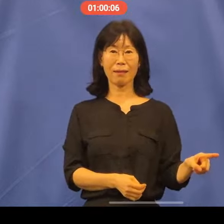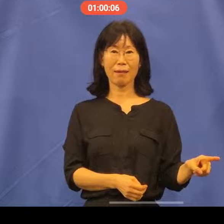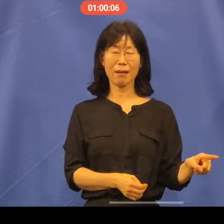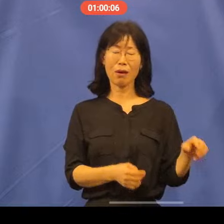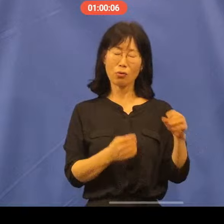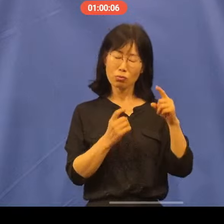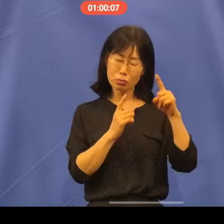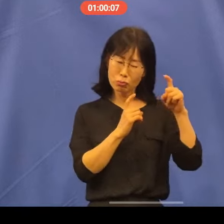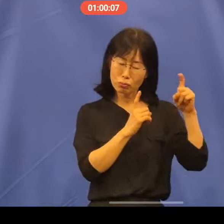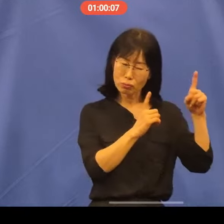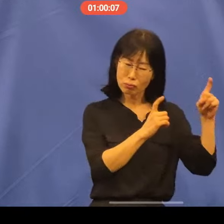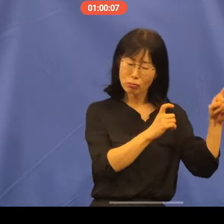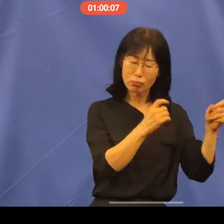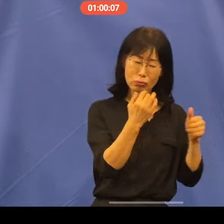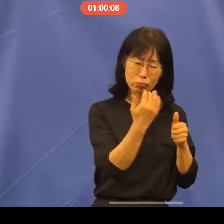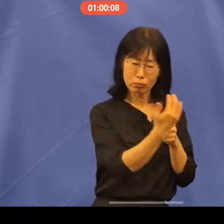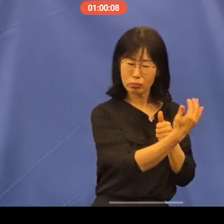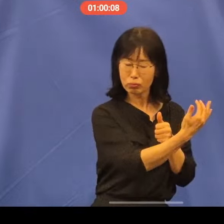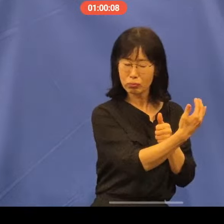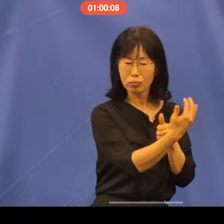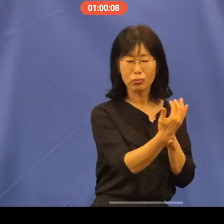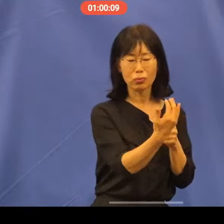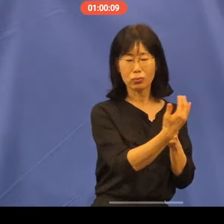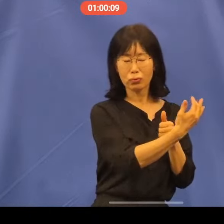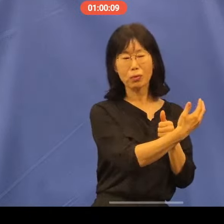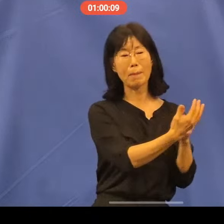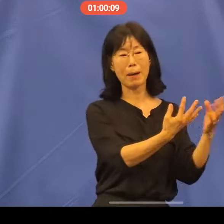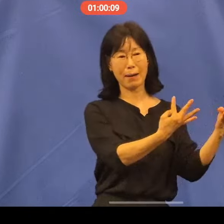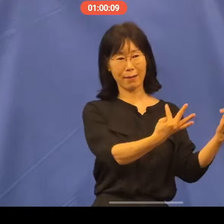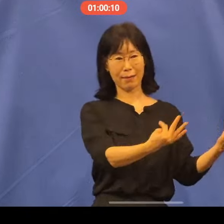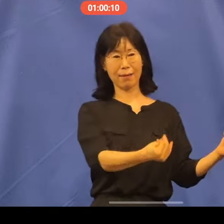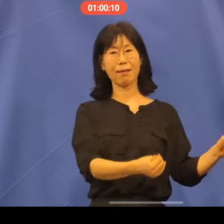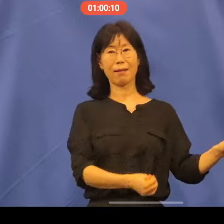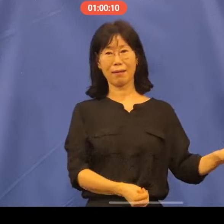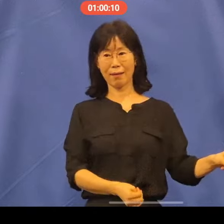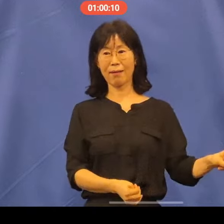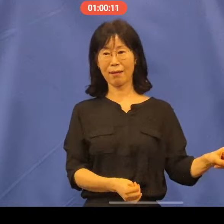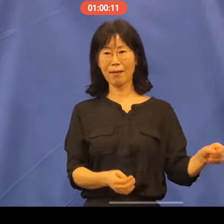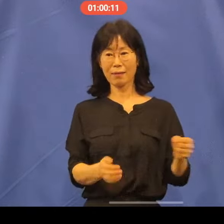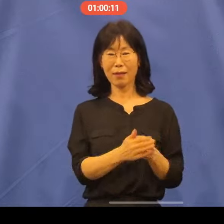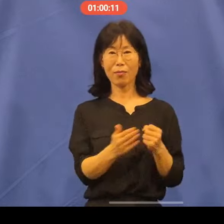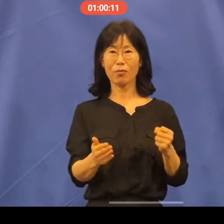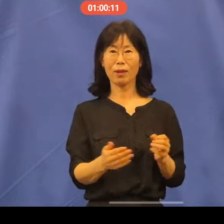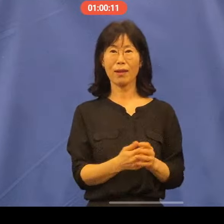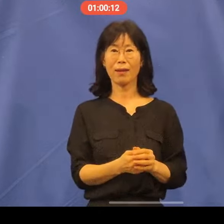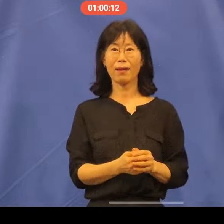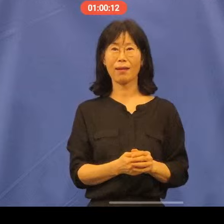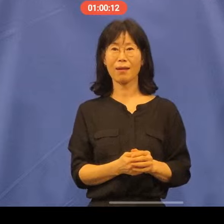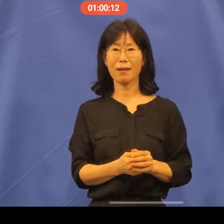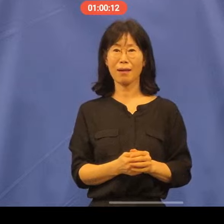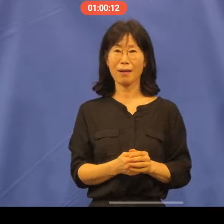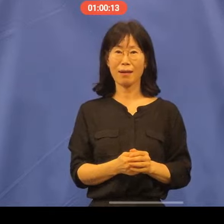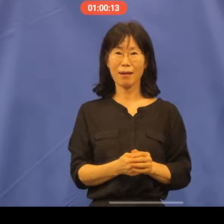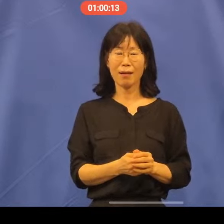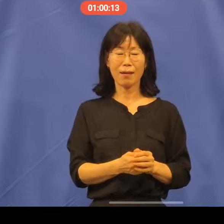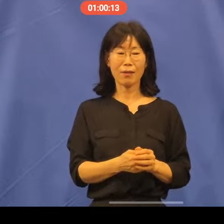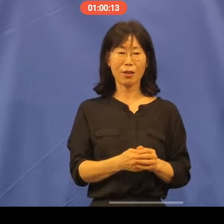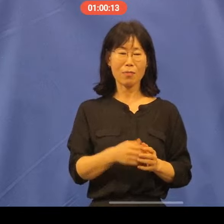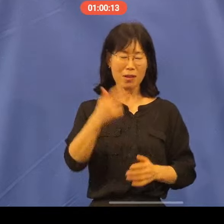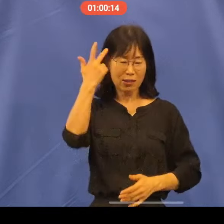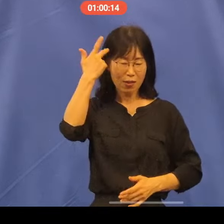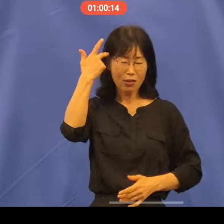유혹해요. 템테이션이 많아요. 그러니까 오늘날 시대는 산만해요. 주의가 산만해요. 정신 분열